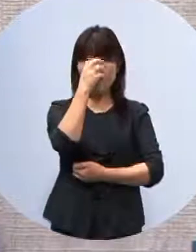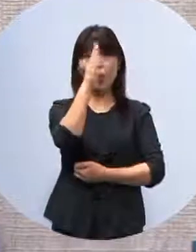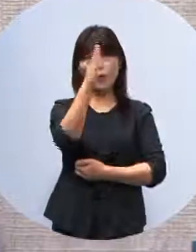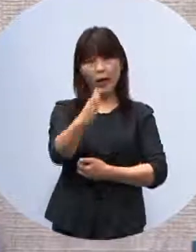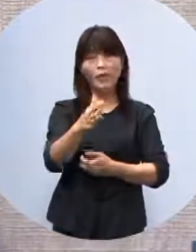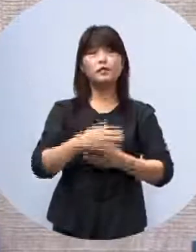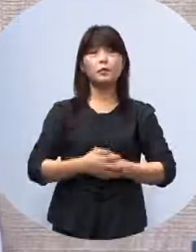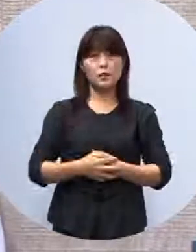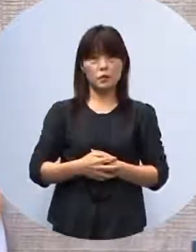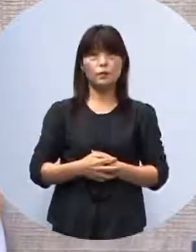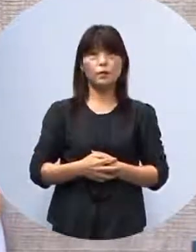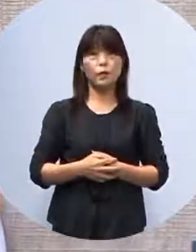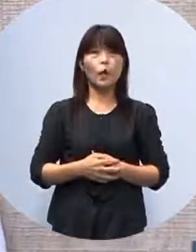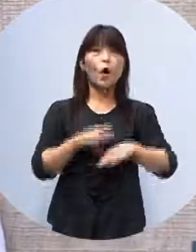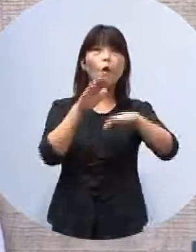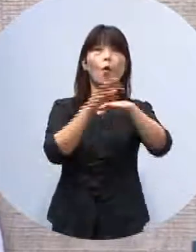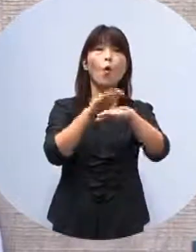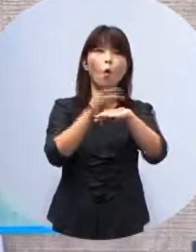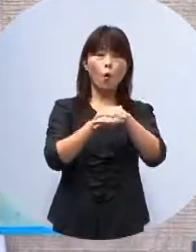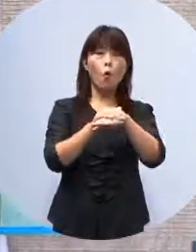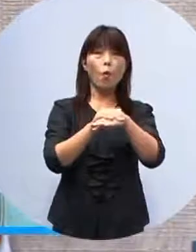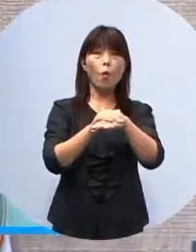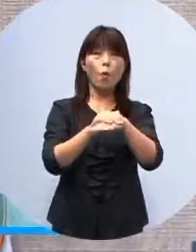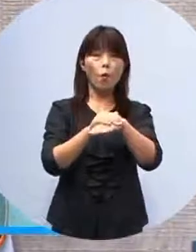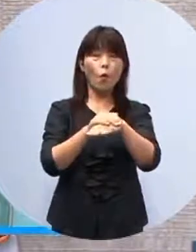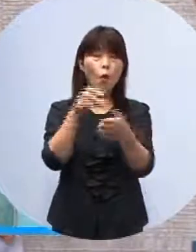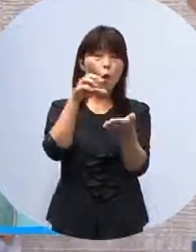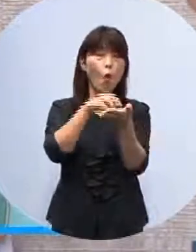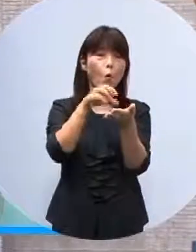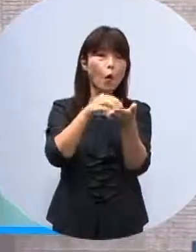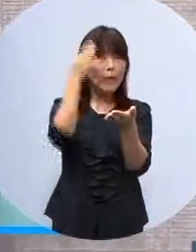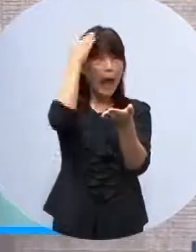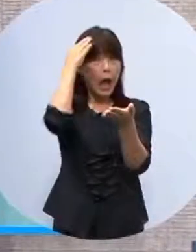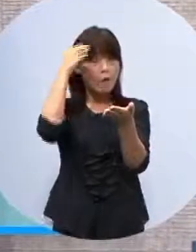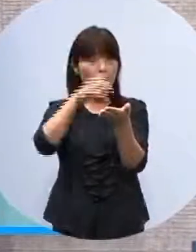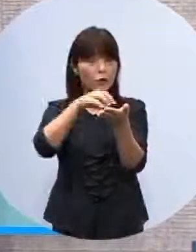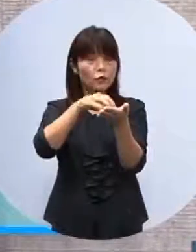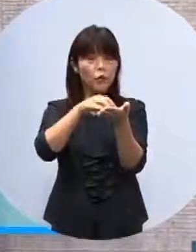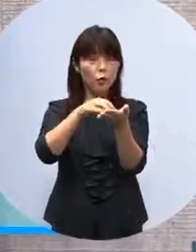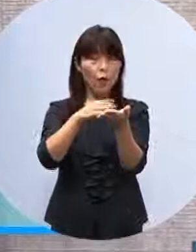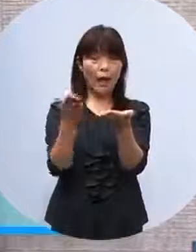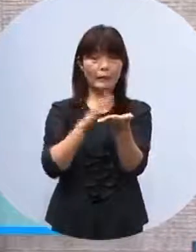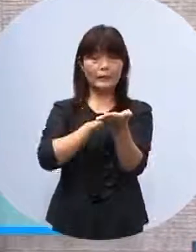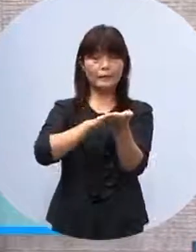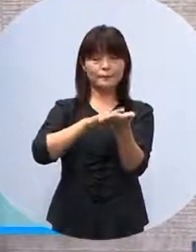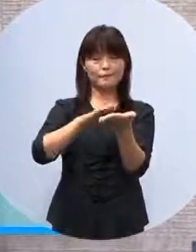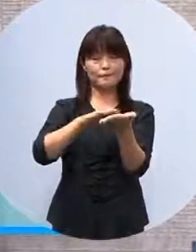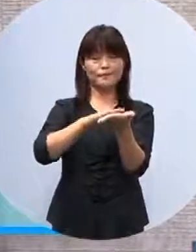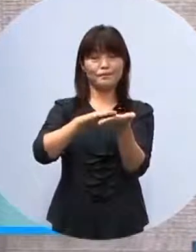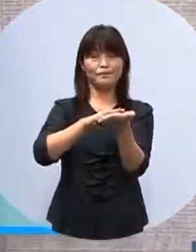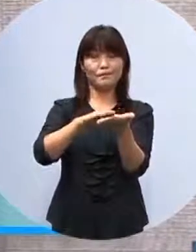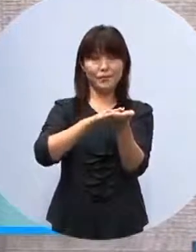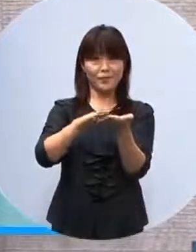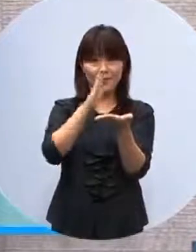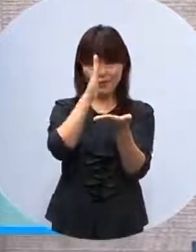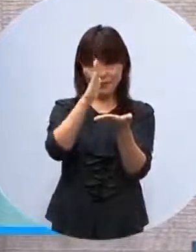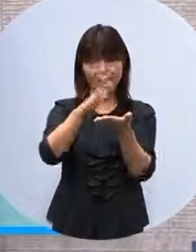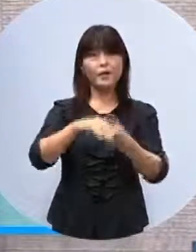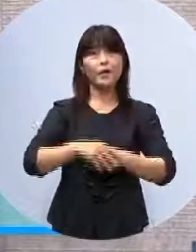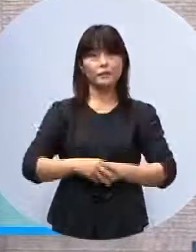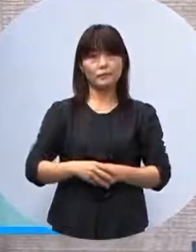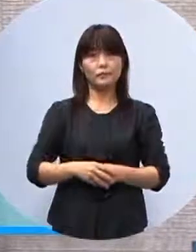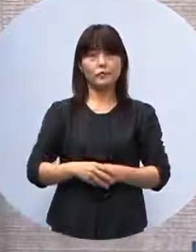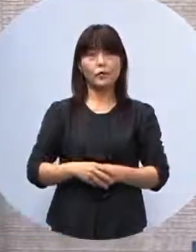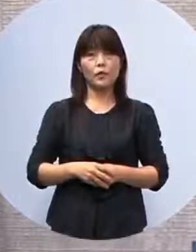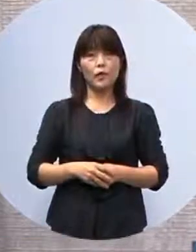願いします。点検方法ですが、 はい、 本体がホコリや油等で汚れていたら布などできれいにして